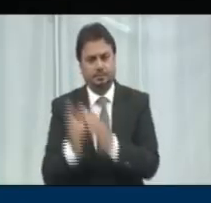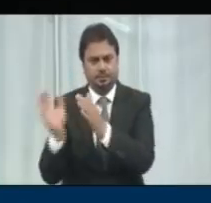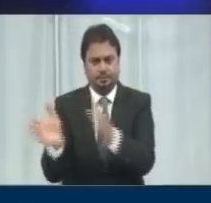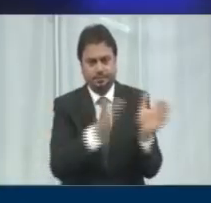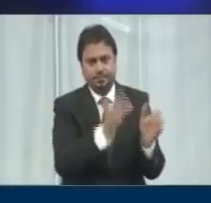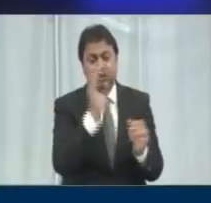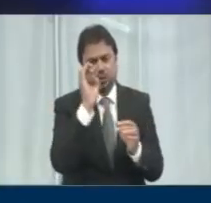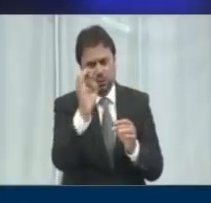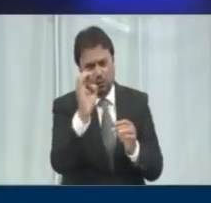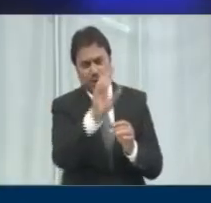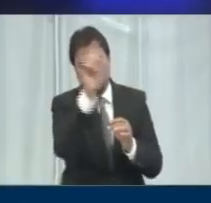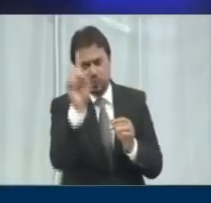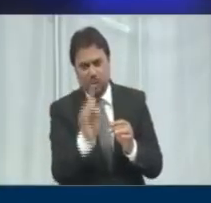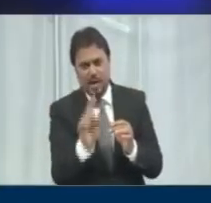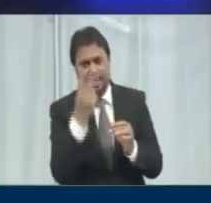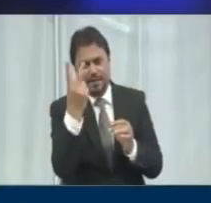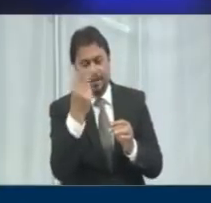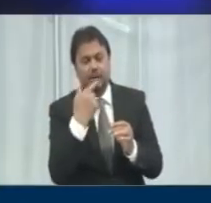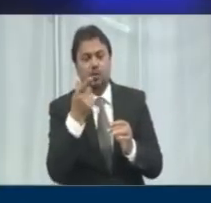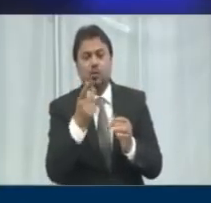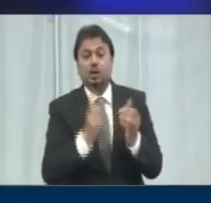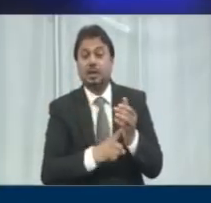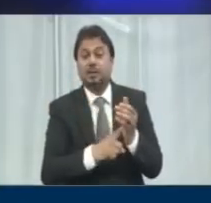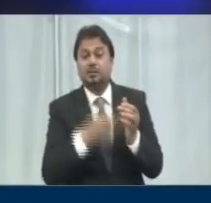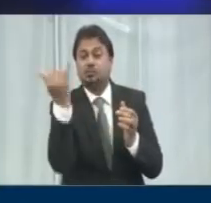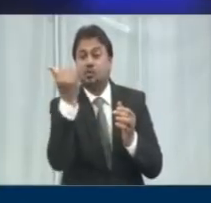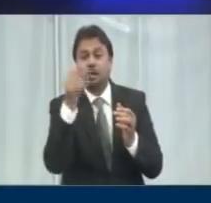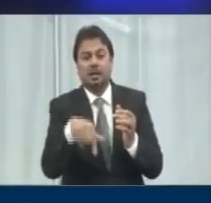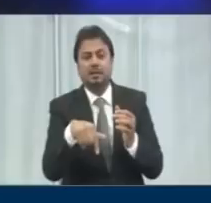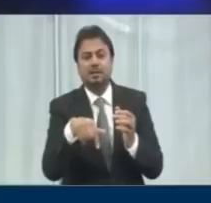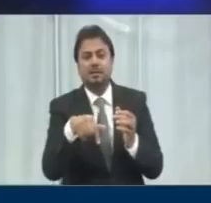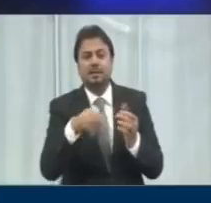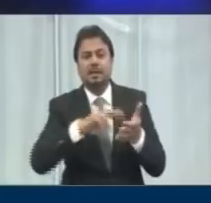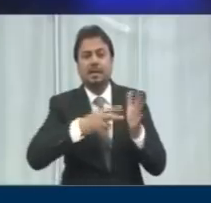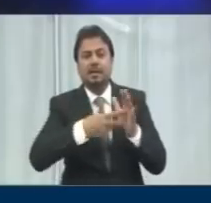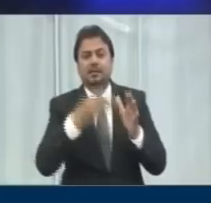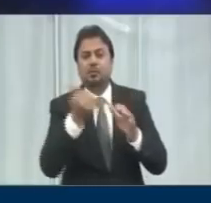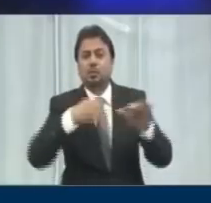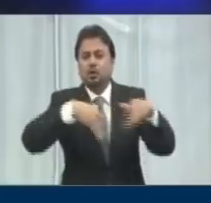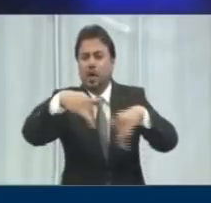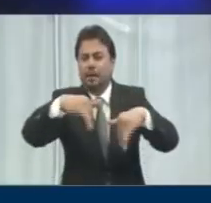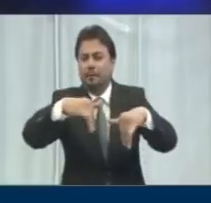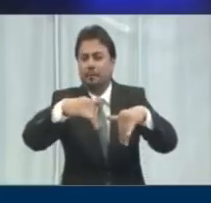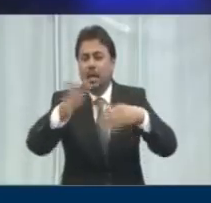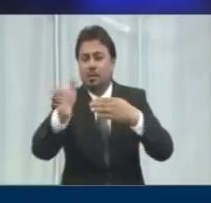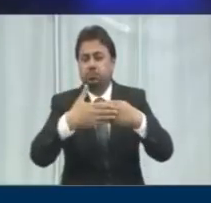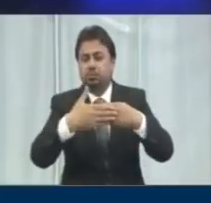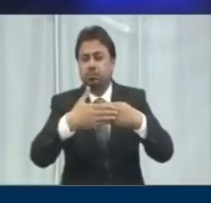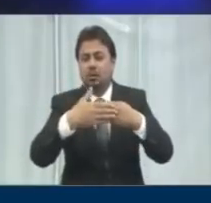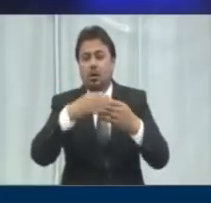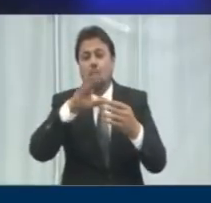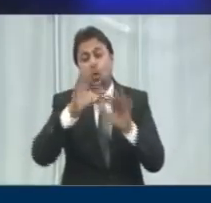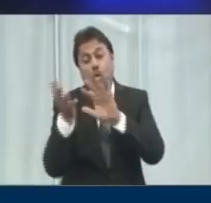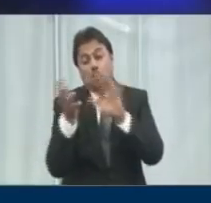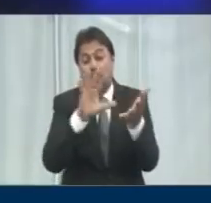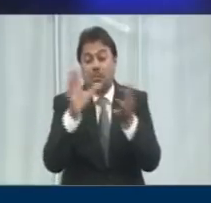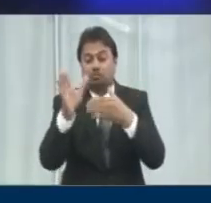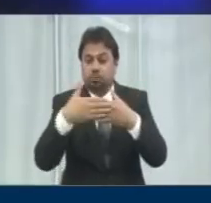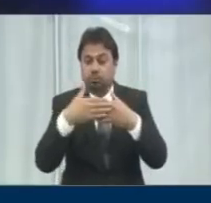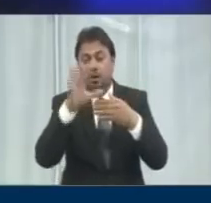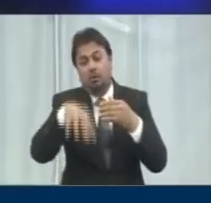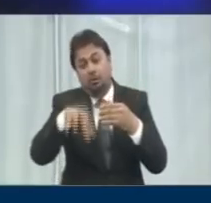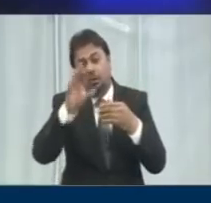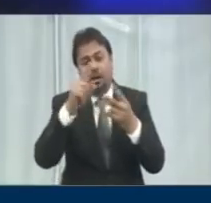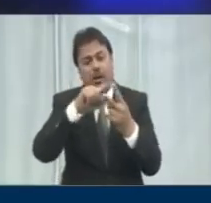طيب استوضح منك نقطة ذكرتها محمد، قلت أن الطريق التجاري ربما لا يكون مغلق ما بين البصرة وباقي المحافظات، لكن ماذا بشأن